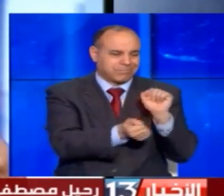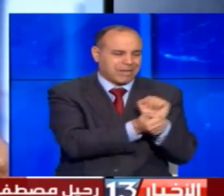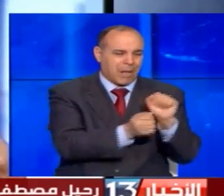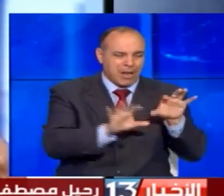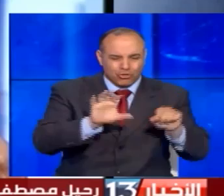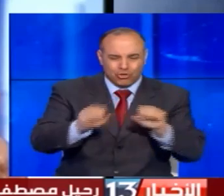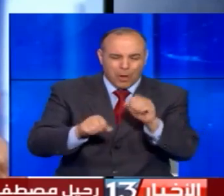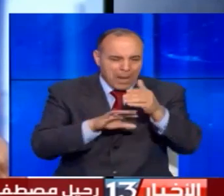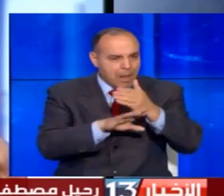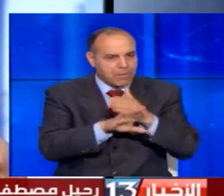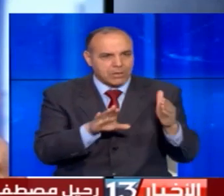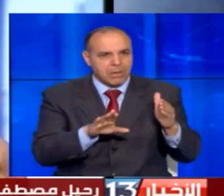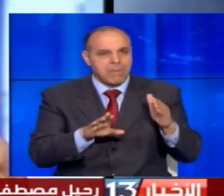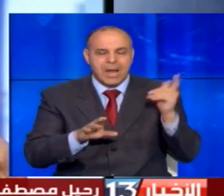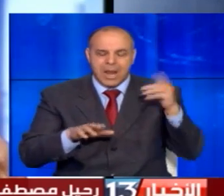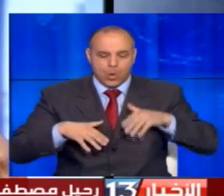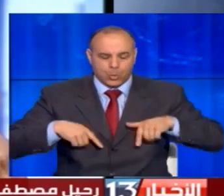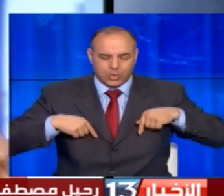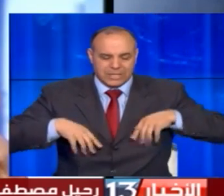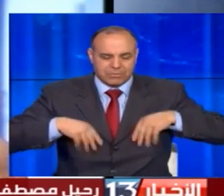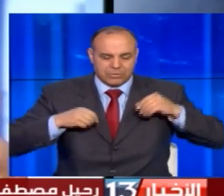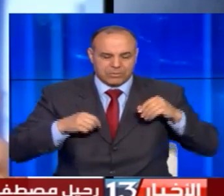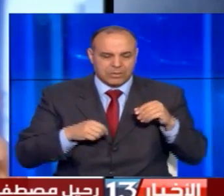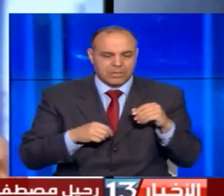أن ينسحب من الحكومة سنة